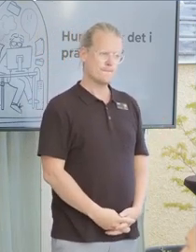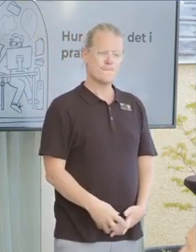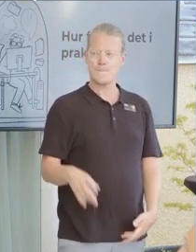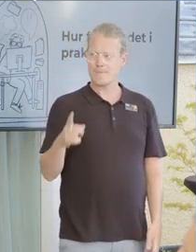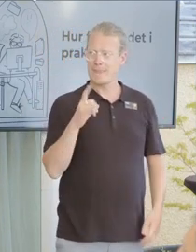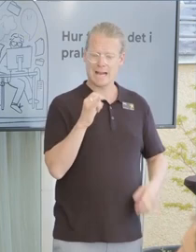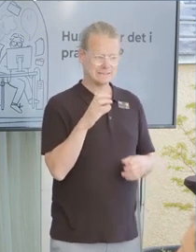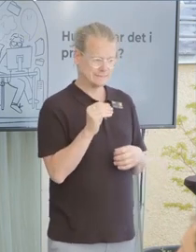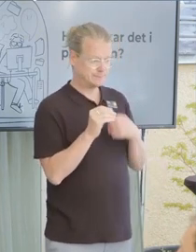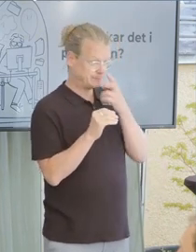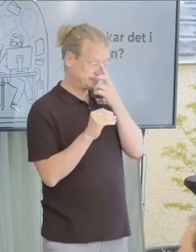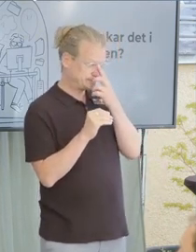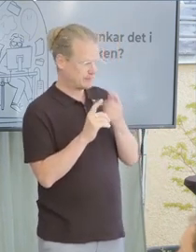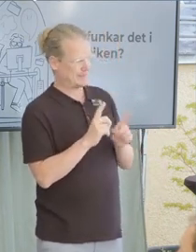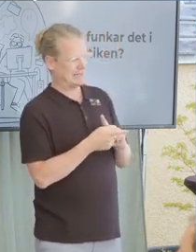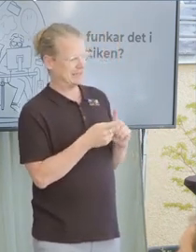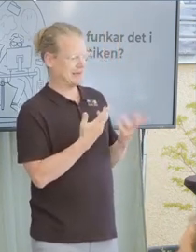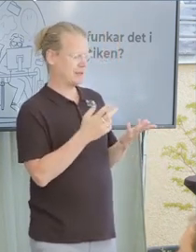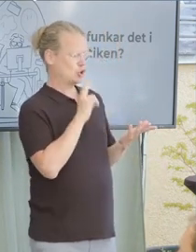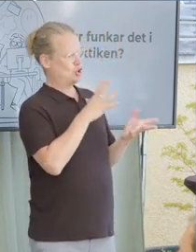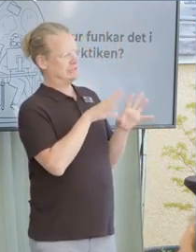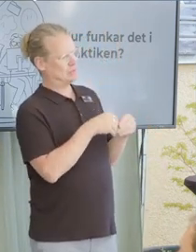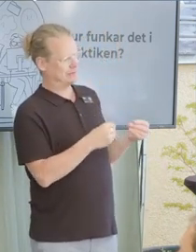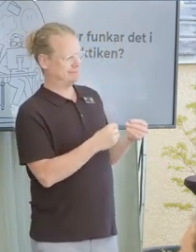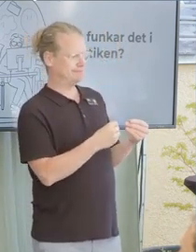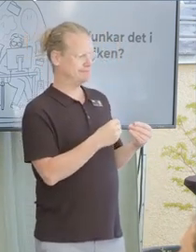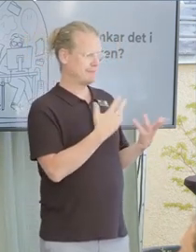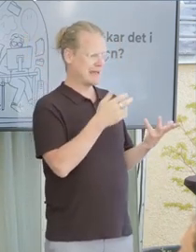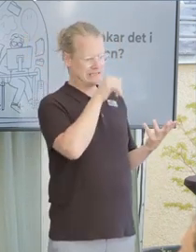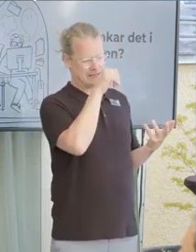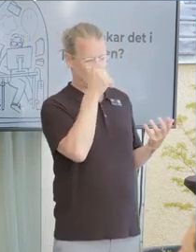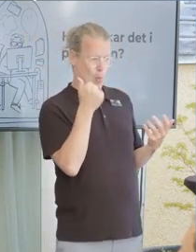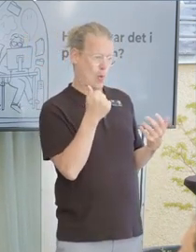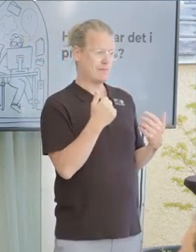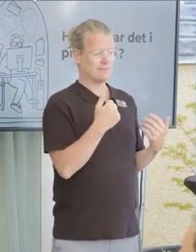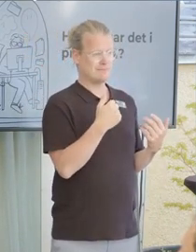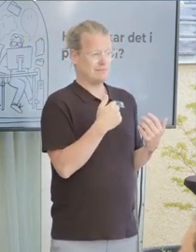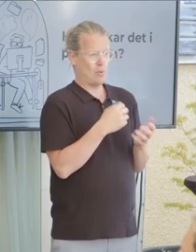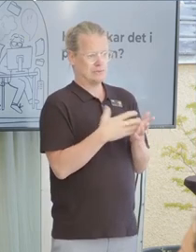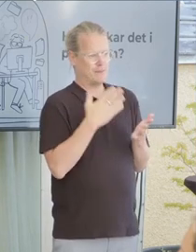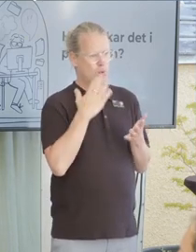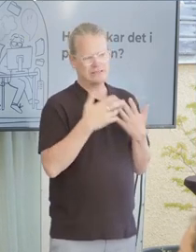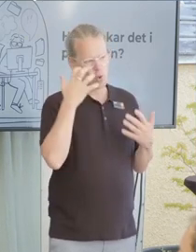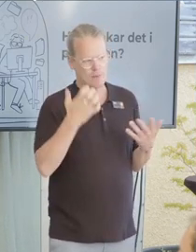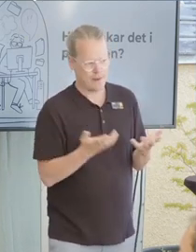är svårt om man inte bor i Stockholm. Ja, det är svårt om man inte bor i Stockholm. Och jag ser det finns liksom